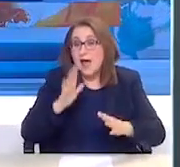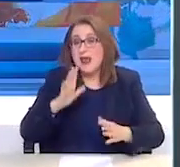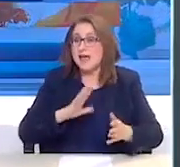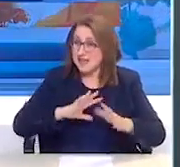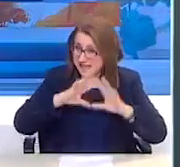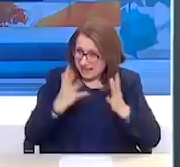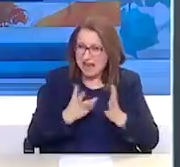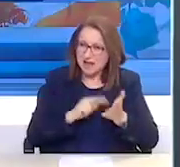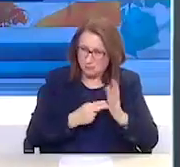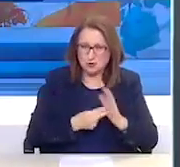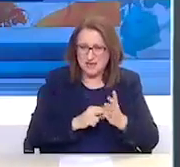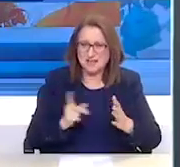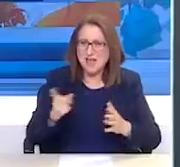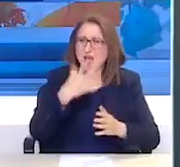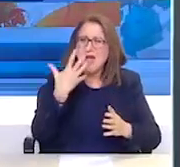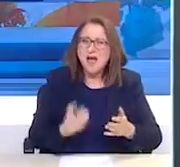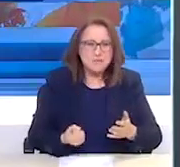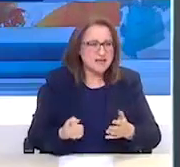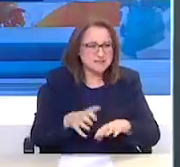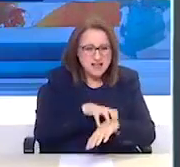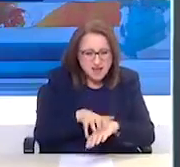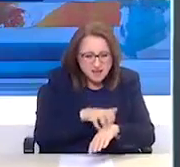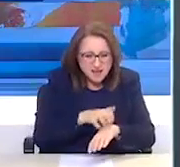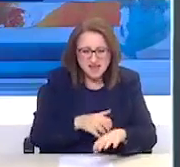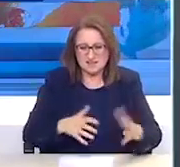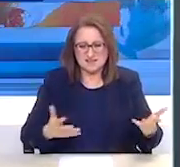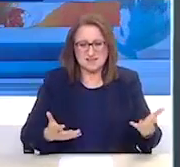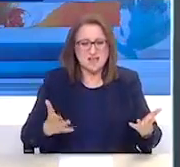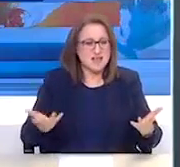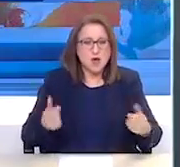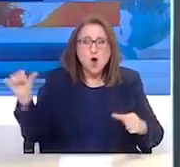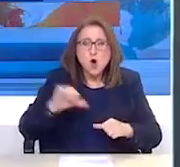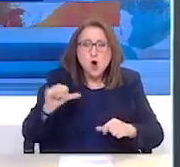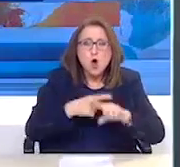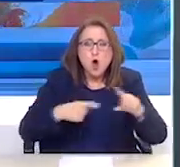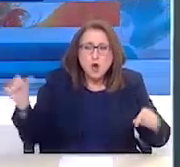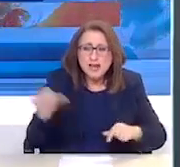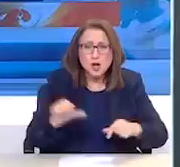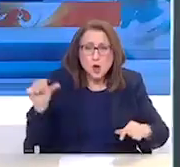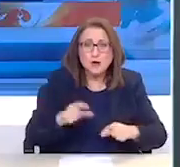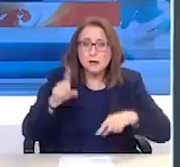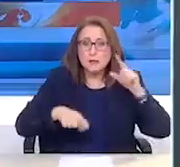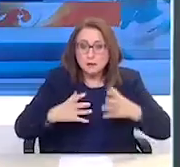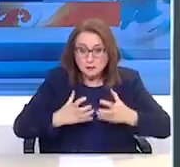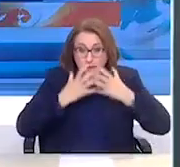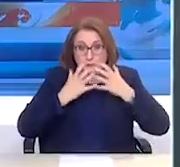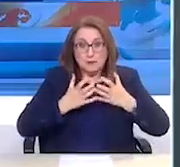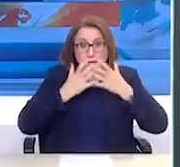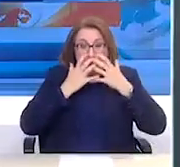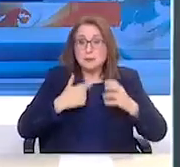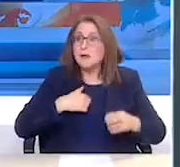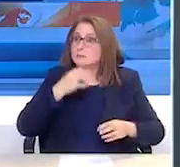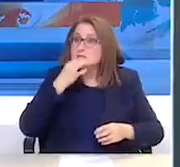κατάσταση, σε κάποιους μπορεί να προκαλέσει δύσπνοια. Να είναι καλά αεριζόμενος ο χώρος, να χρησιμοποιούνται οι οδηγίες και η διάλυση που έχει